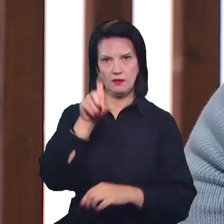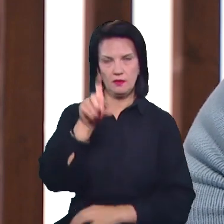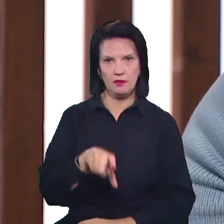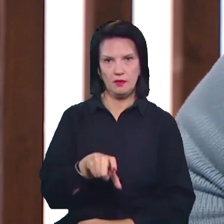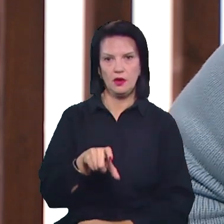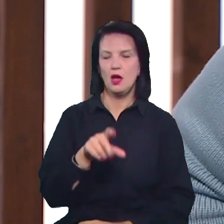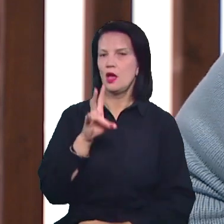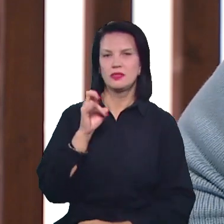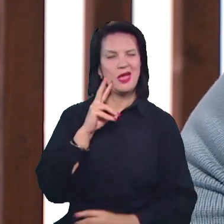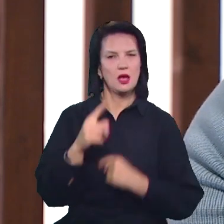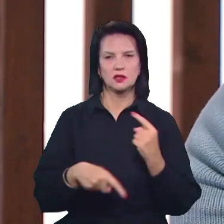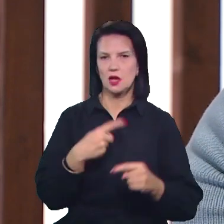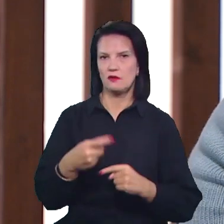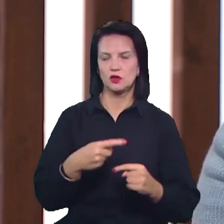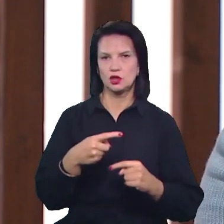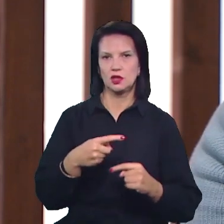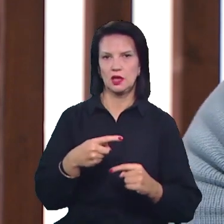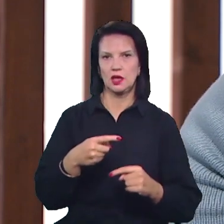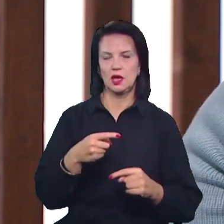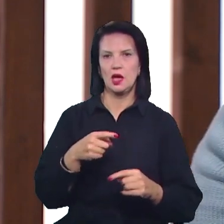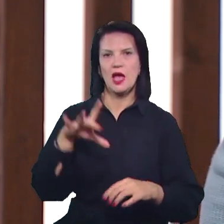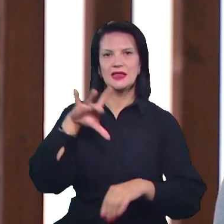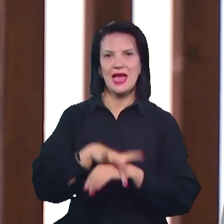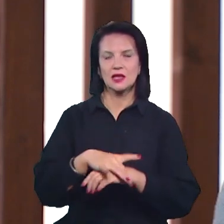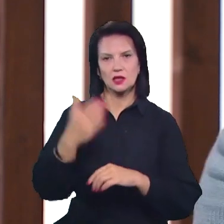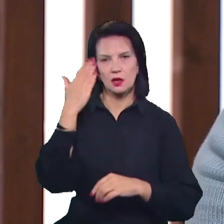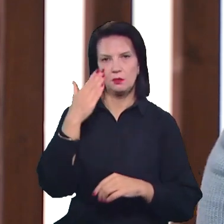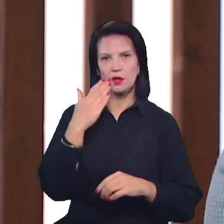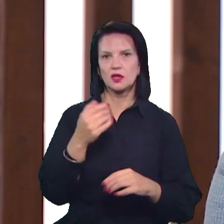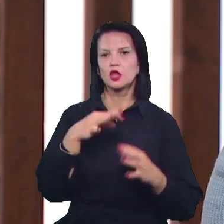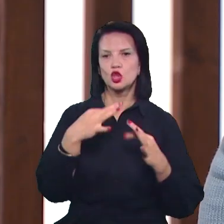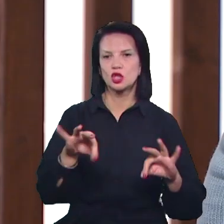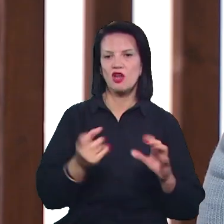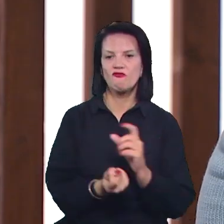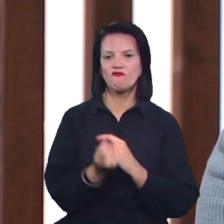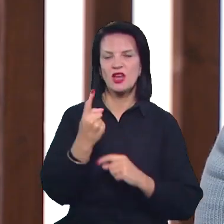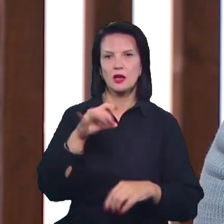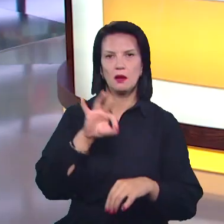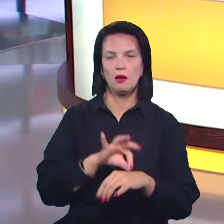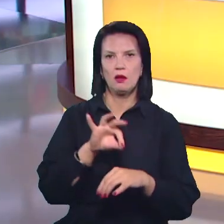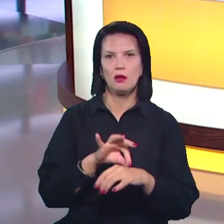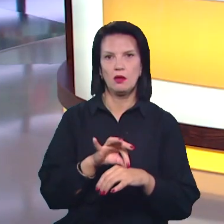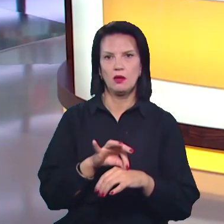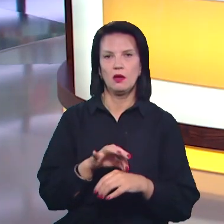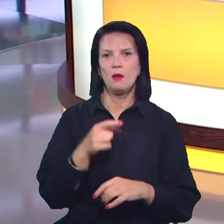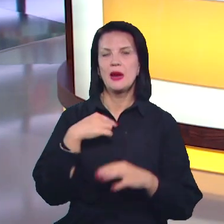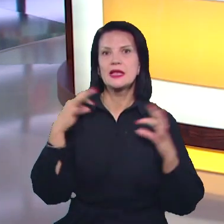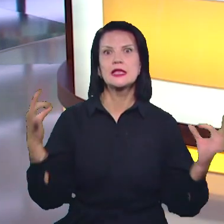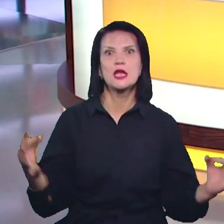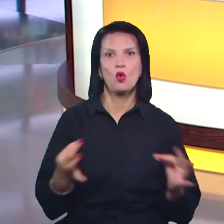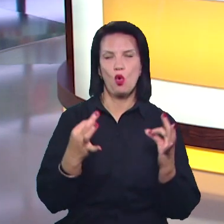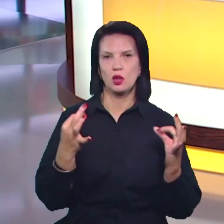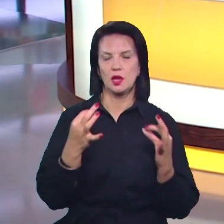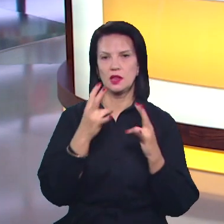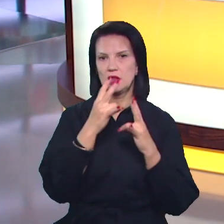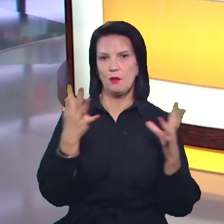завжди діагностичні методи дозволяють виявити патологію, таку як виділення. Ми ніколи не